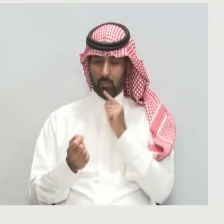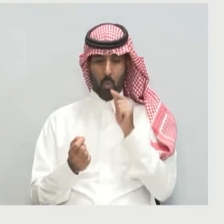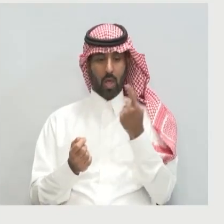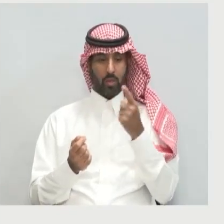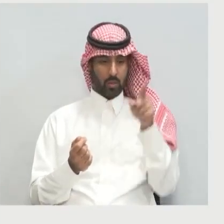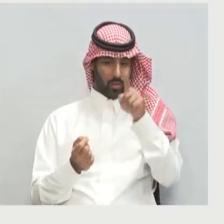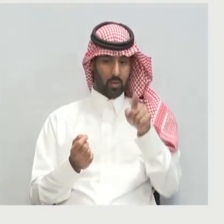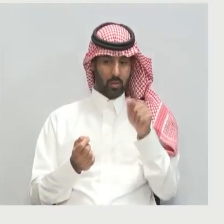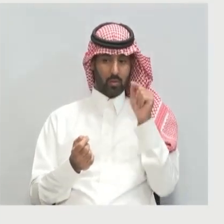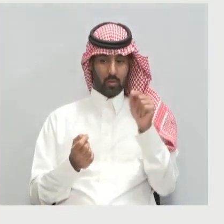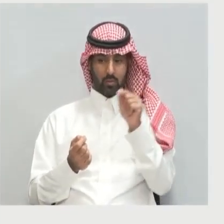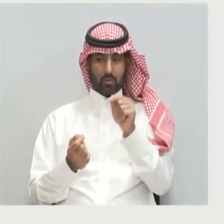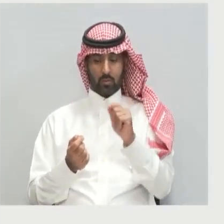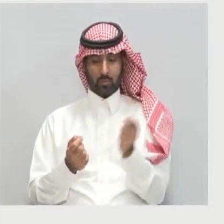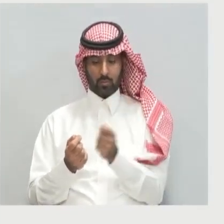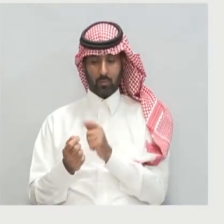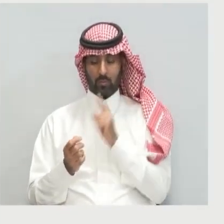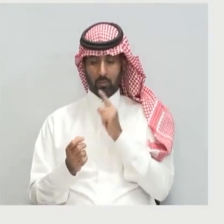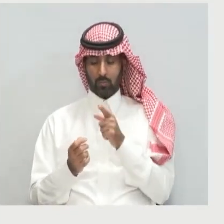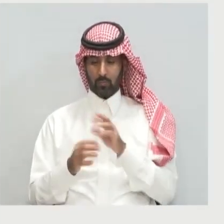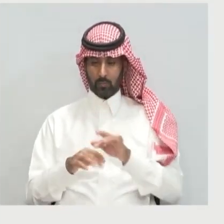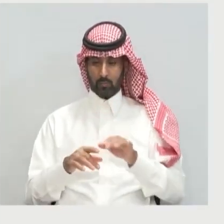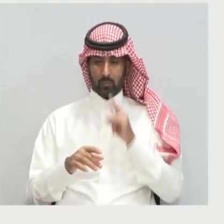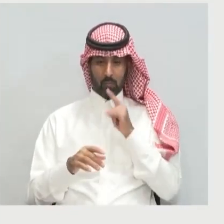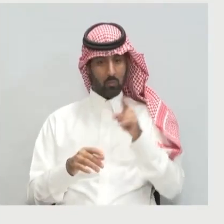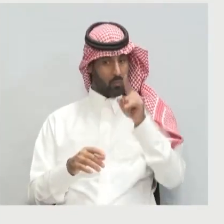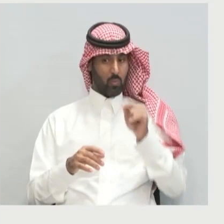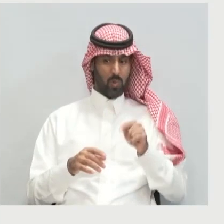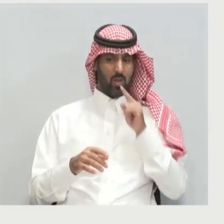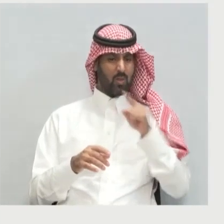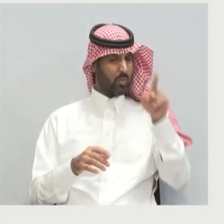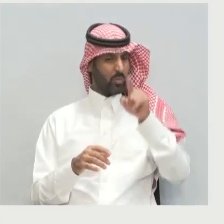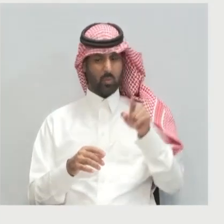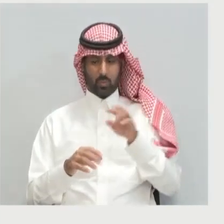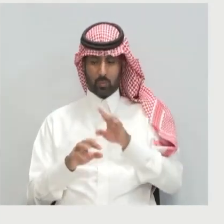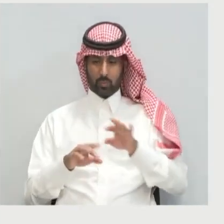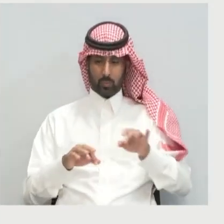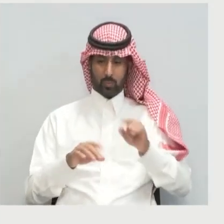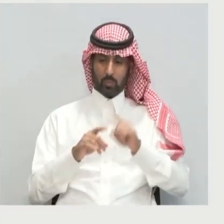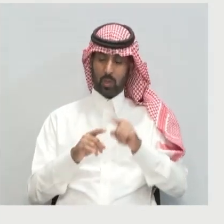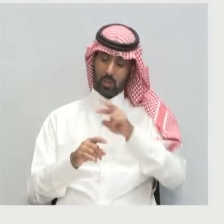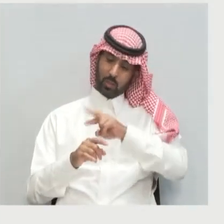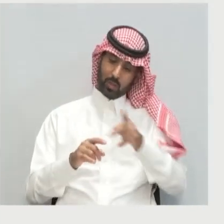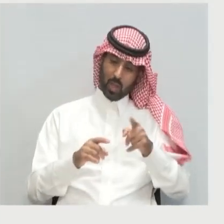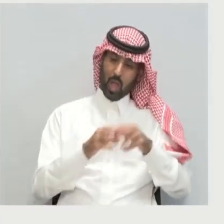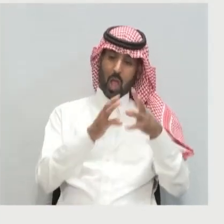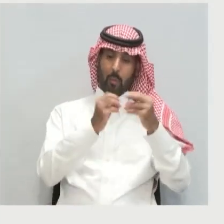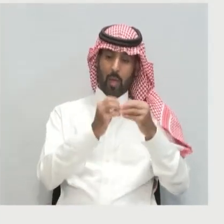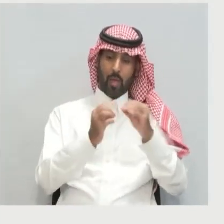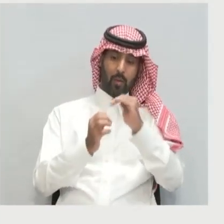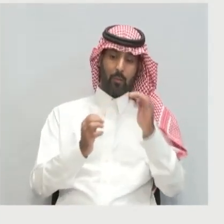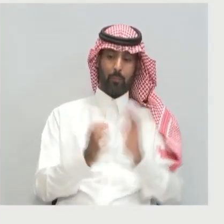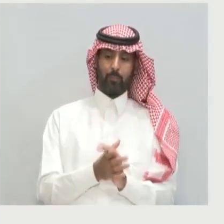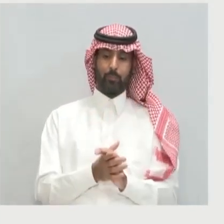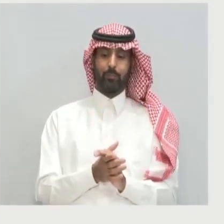فعلامات فعلامه فعلامه التعجب والاستفهام يمكن ان تغير معنا عباراتتك